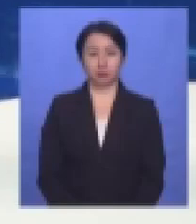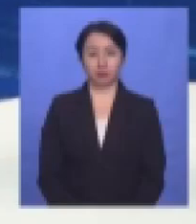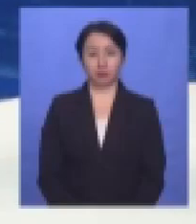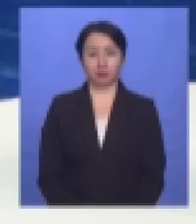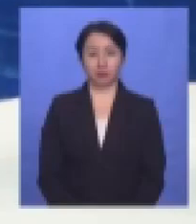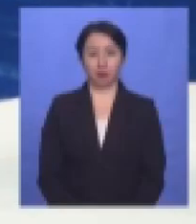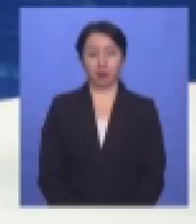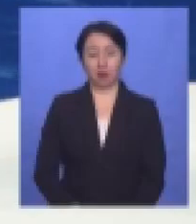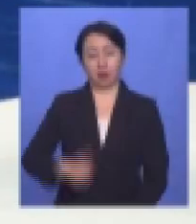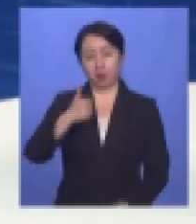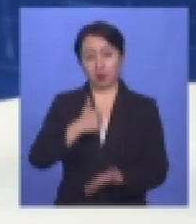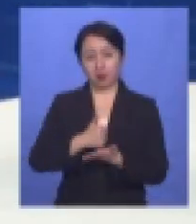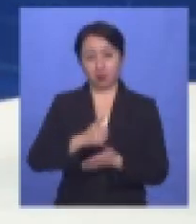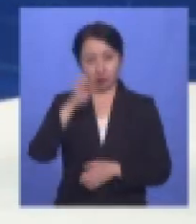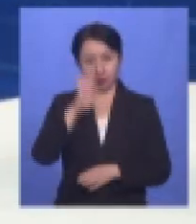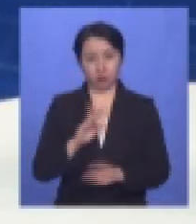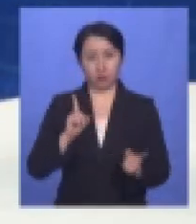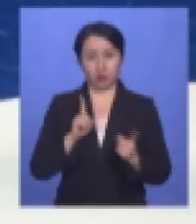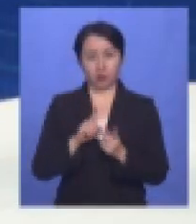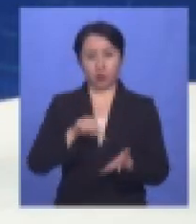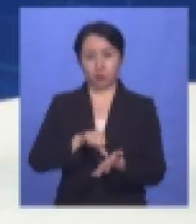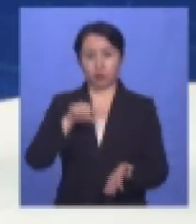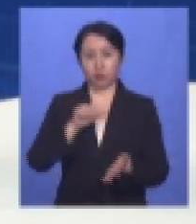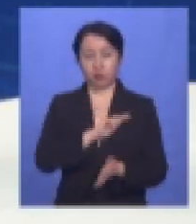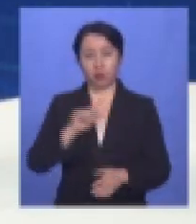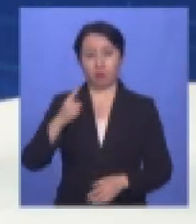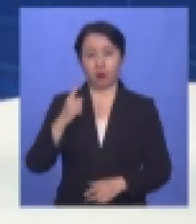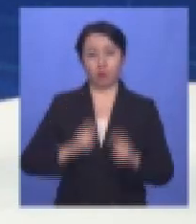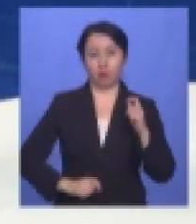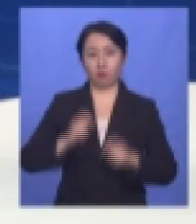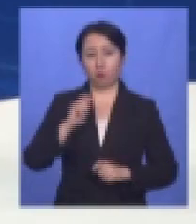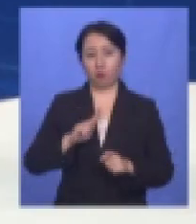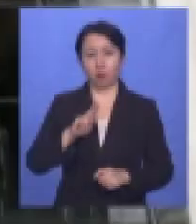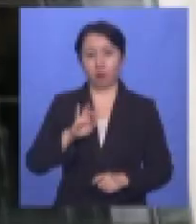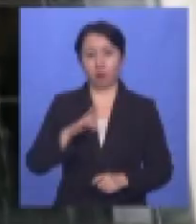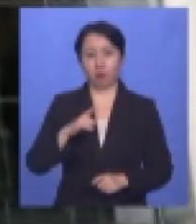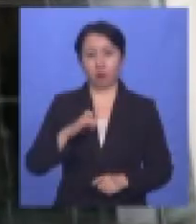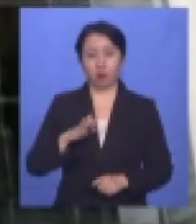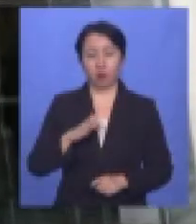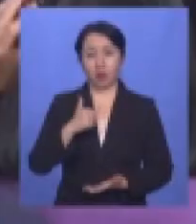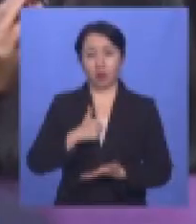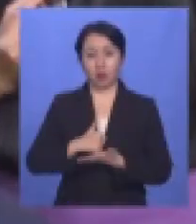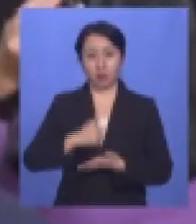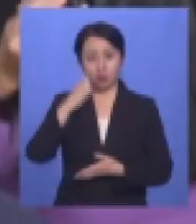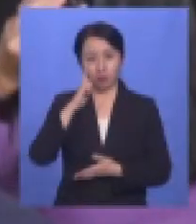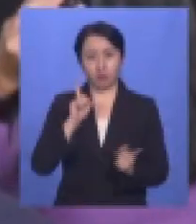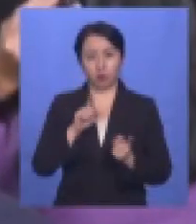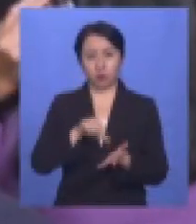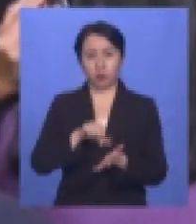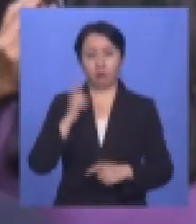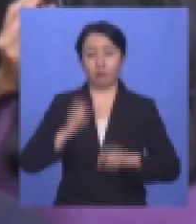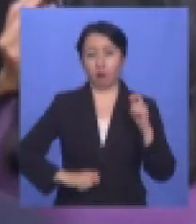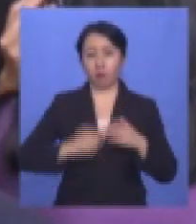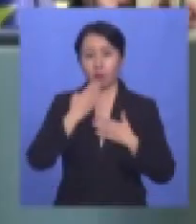к новостям Республики Касым жумар токаев принял участие в работе первого форума Berlin Global диалог президент призвал